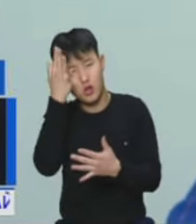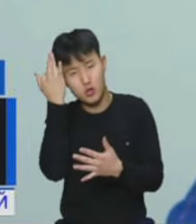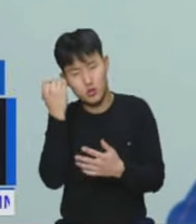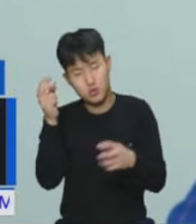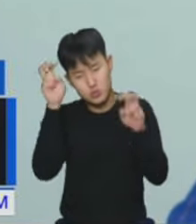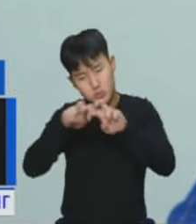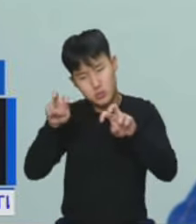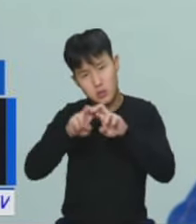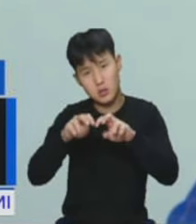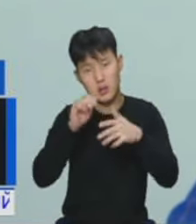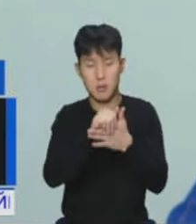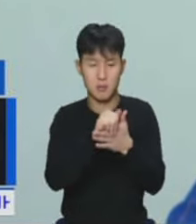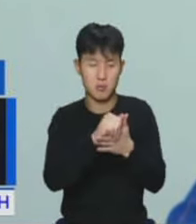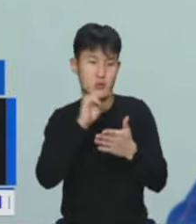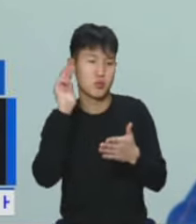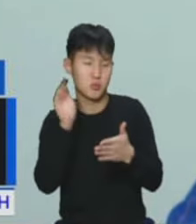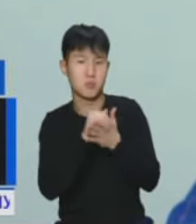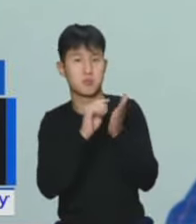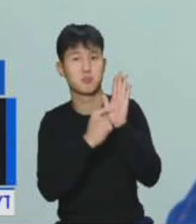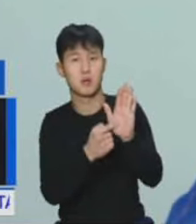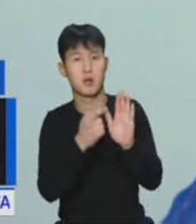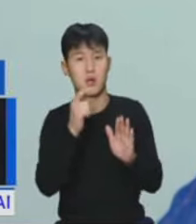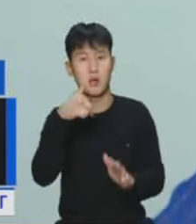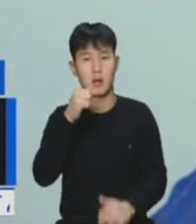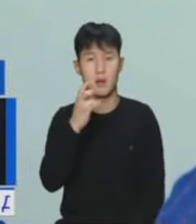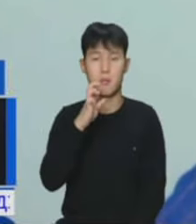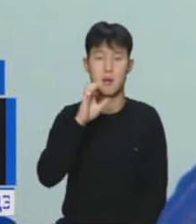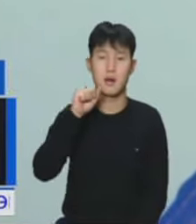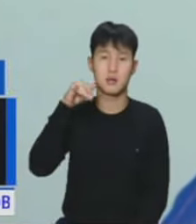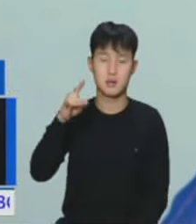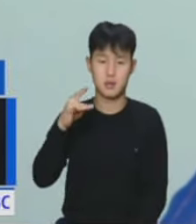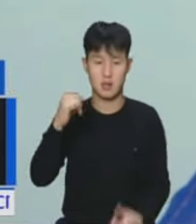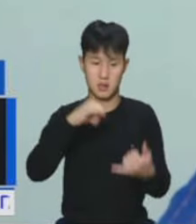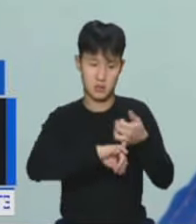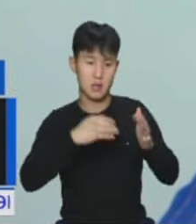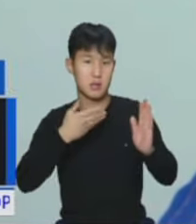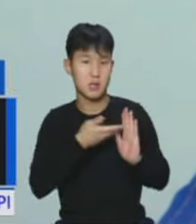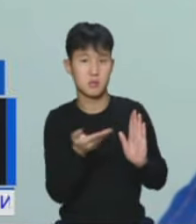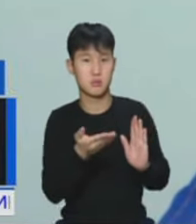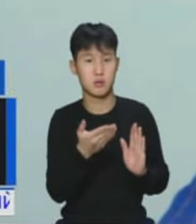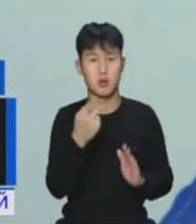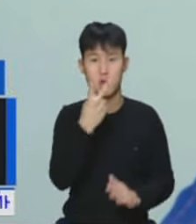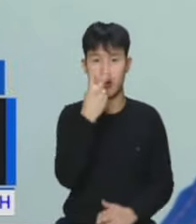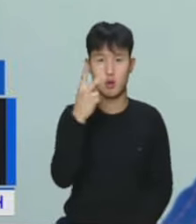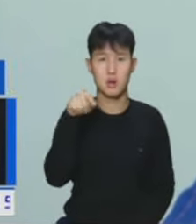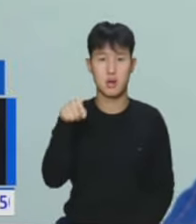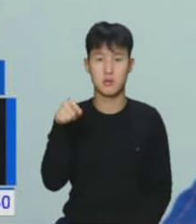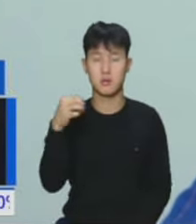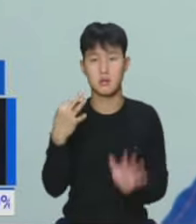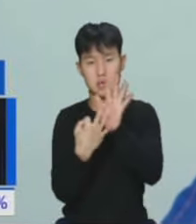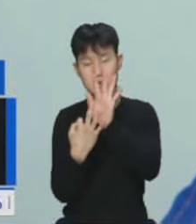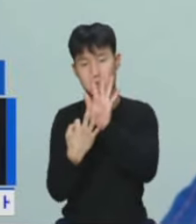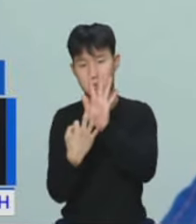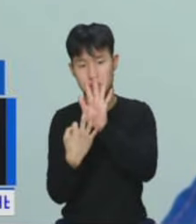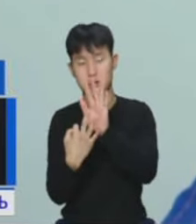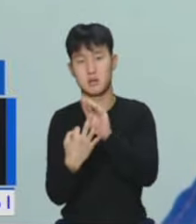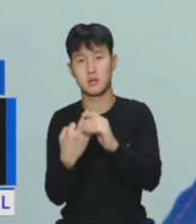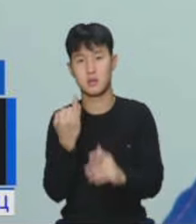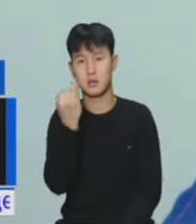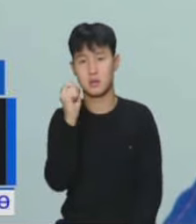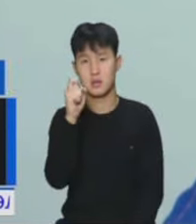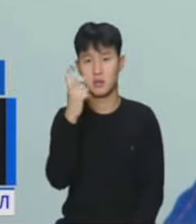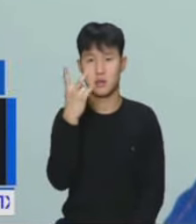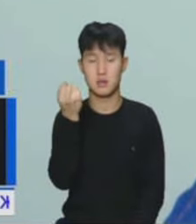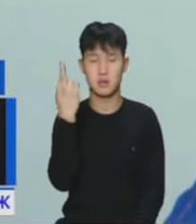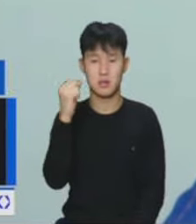Ганбаатар хамаарал бүхий итгээд Ганбаатар одоо эхнэрээрээ дамжуулаад 22.8 их